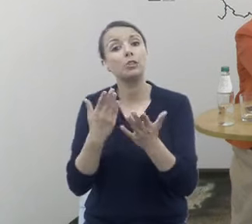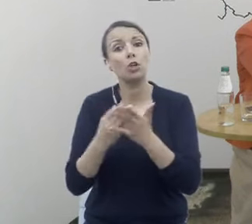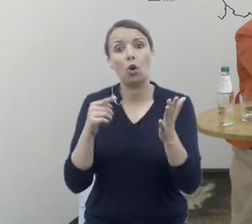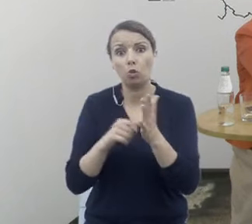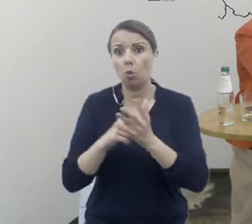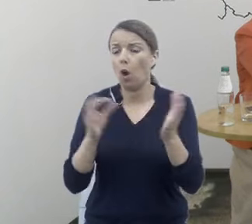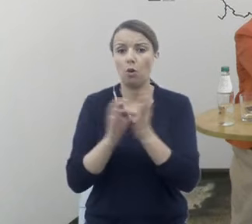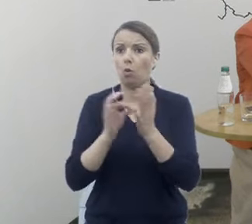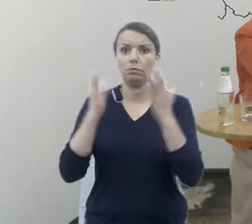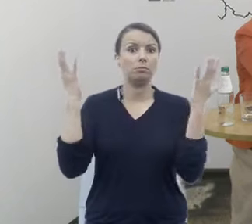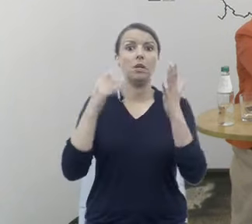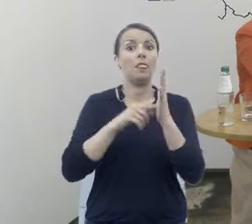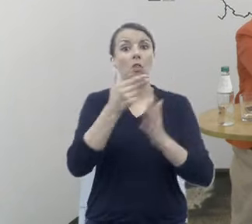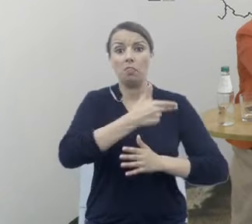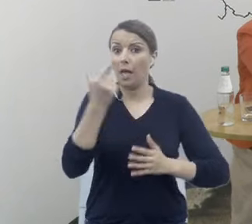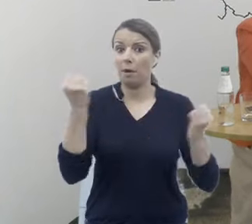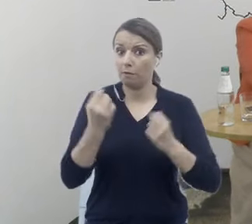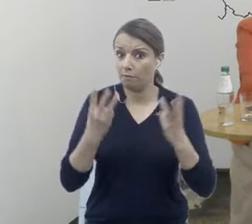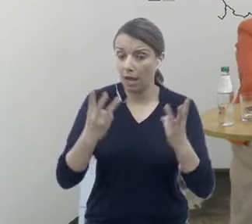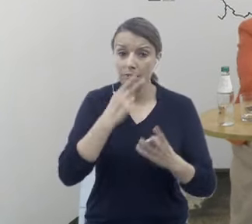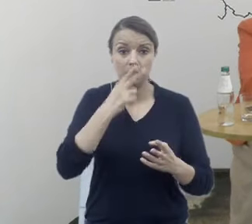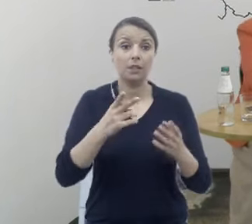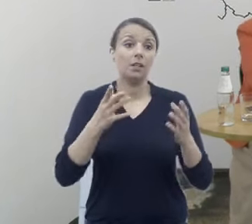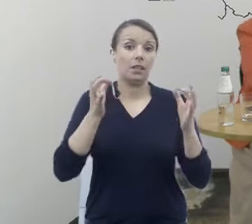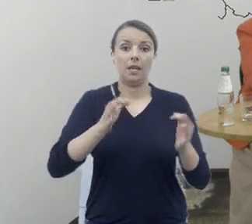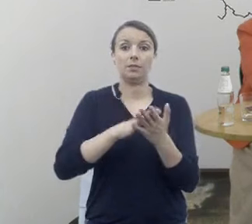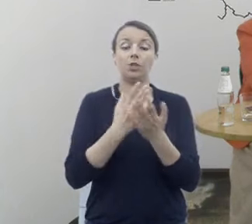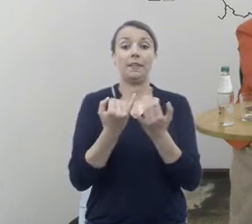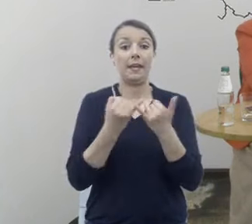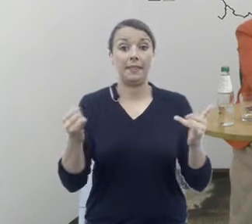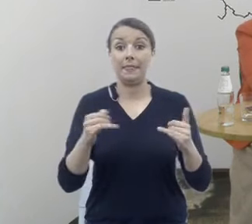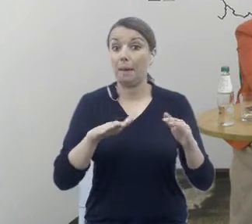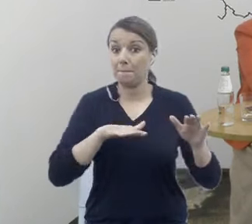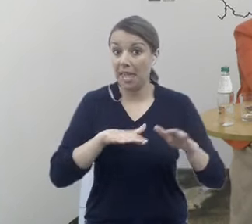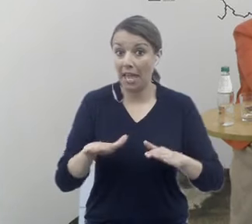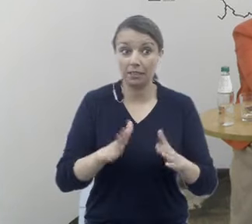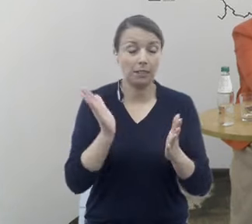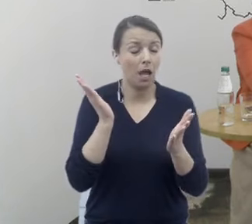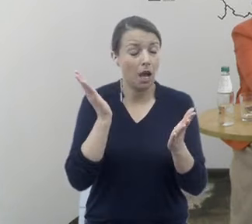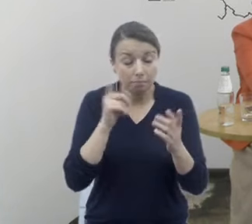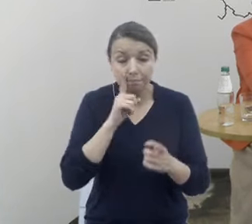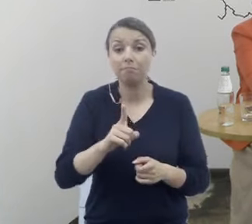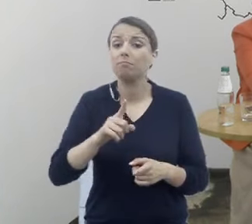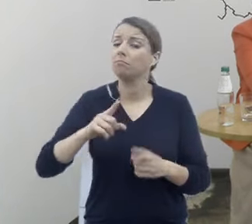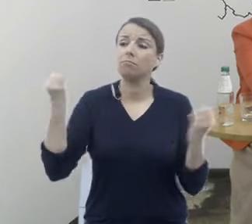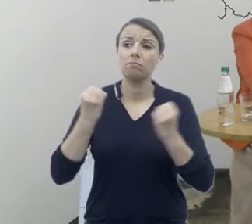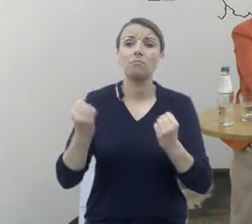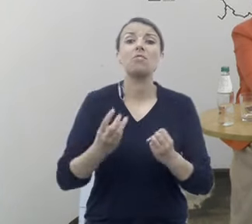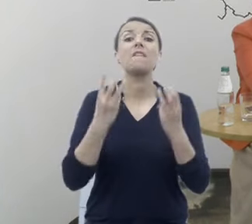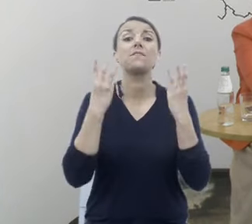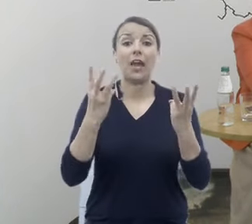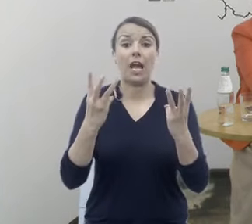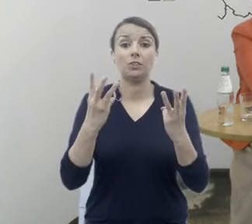wówczas? Jesteśmy w innym miejscu i też absolutnie jest pierwszeństwo tych,